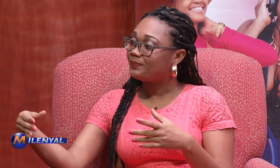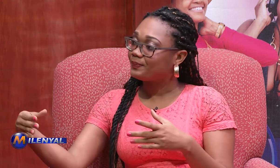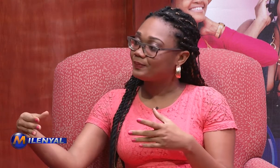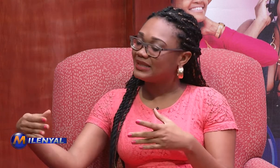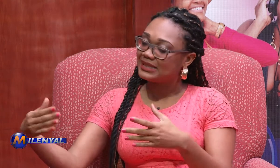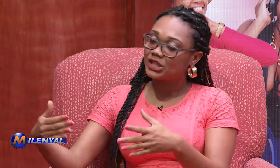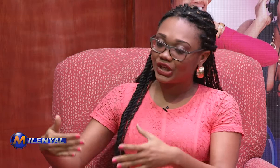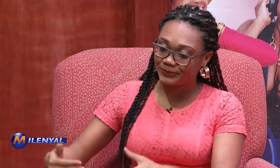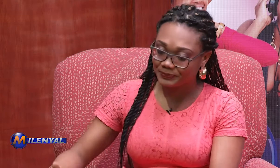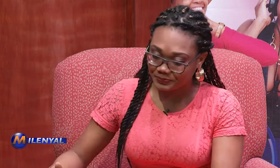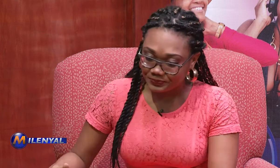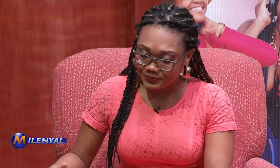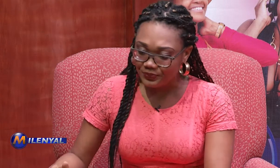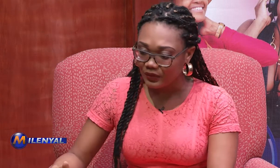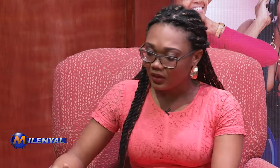Dans quel sens? Dans le sens que,